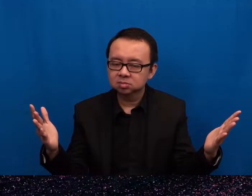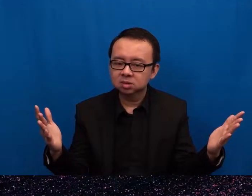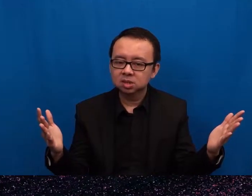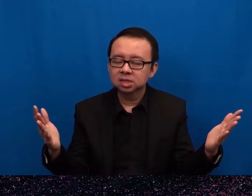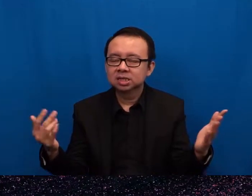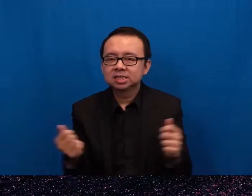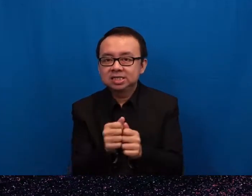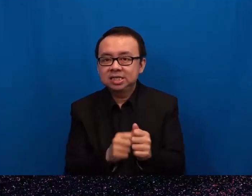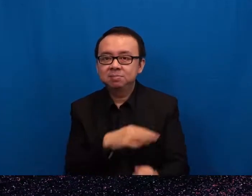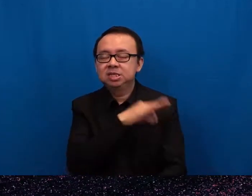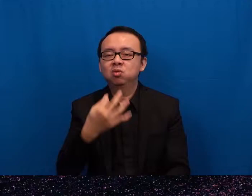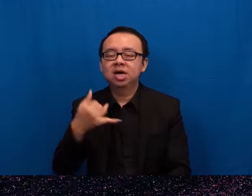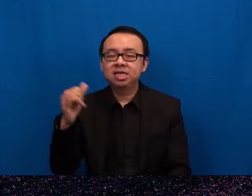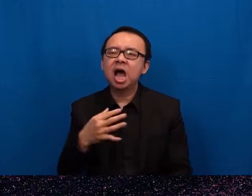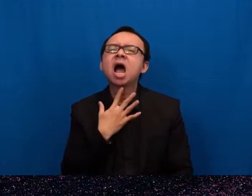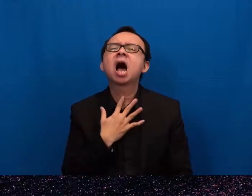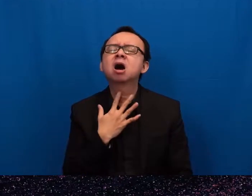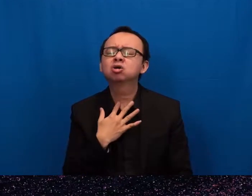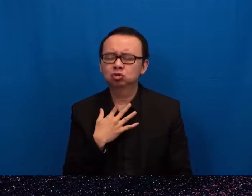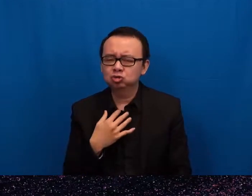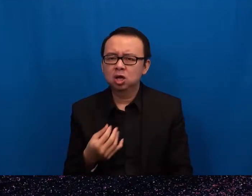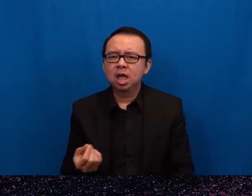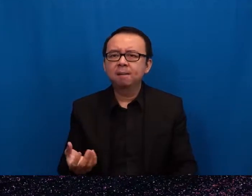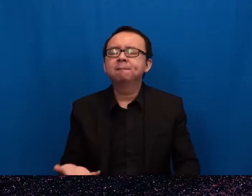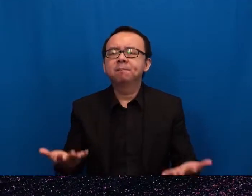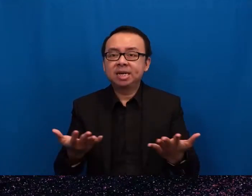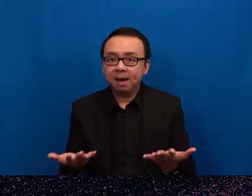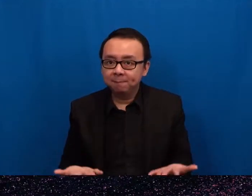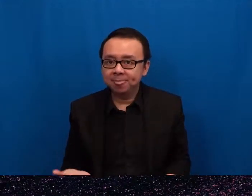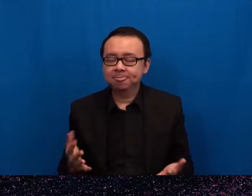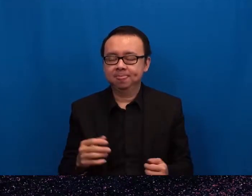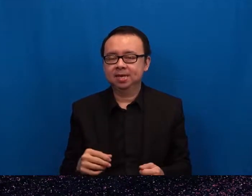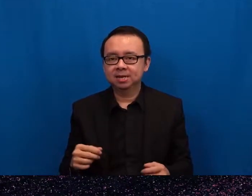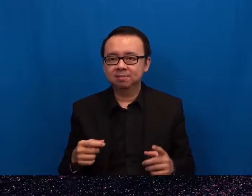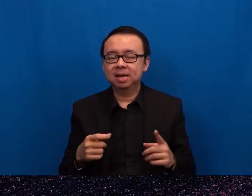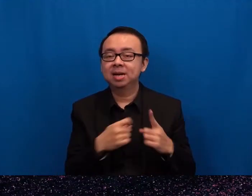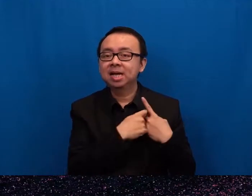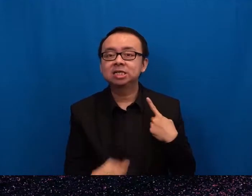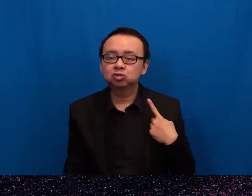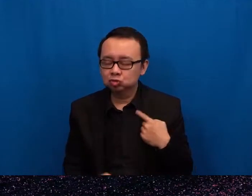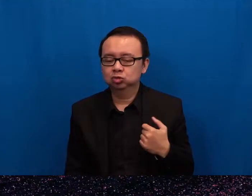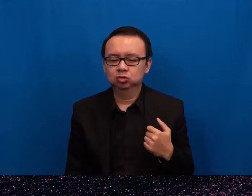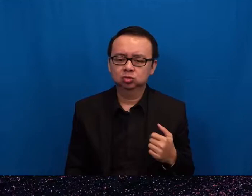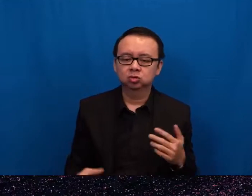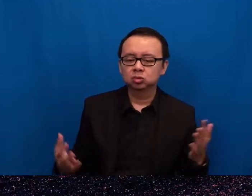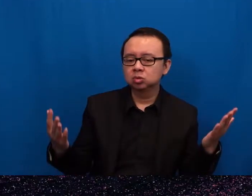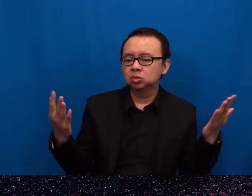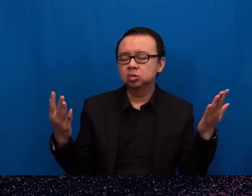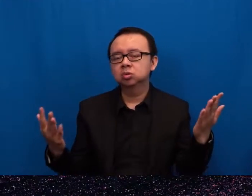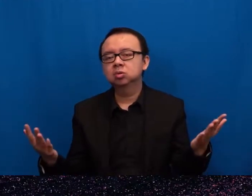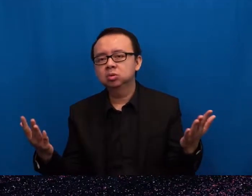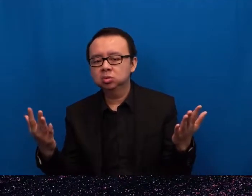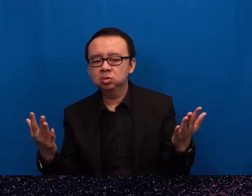dahaga dan haus akan mengalami Kristus. Oramaya sonanaya sande anaya